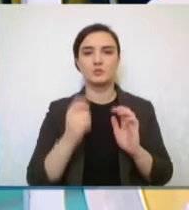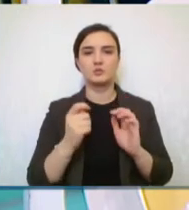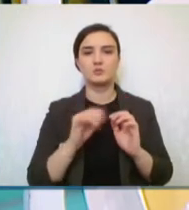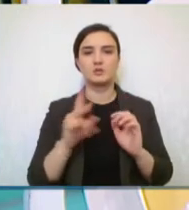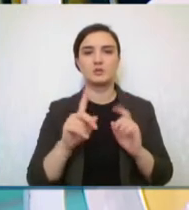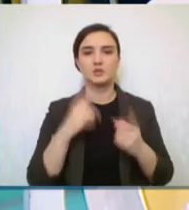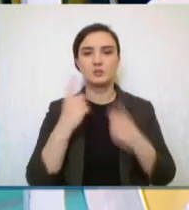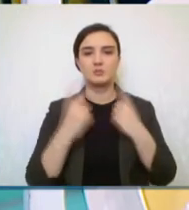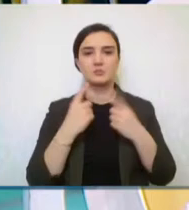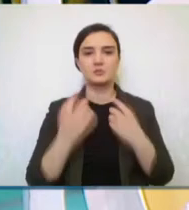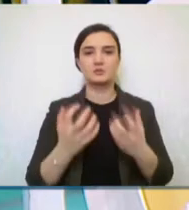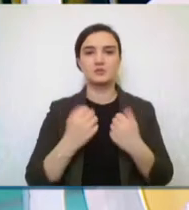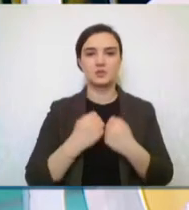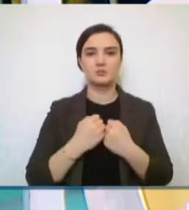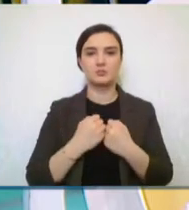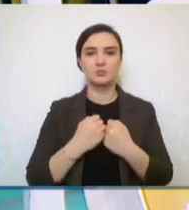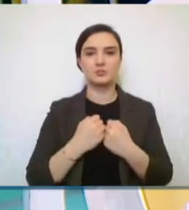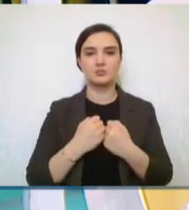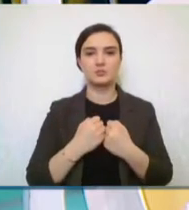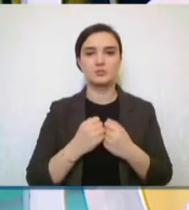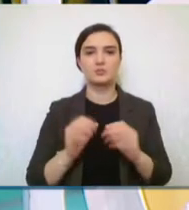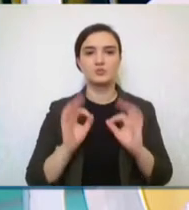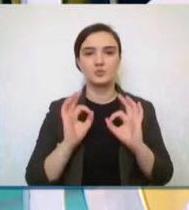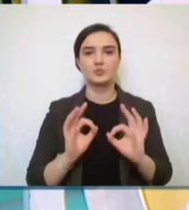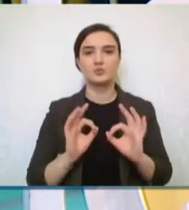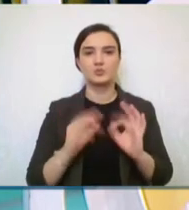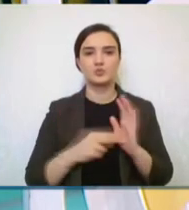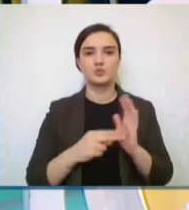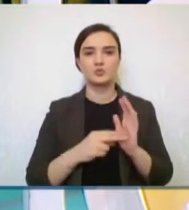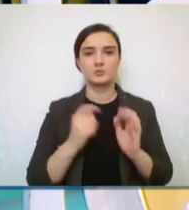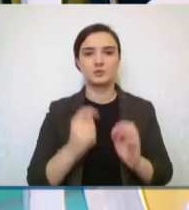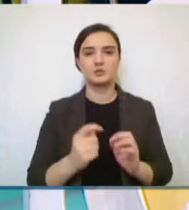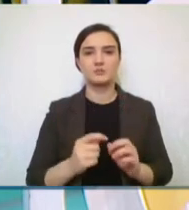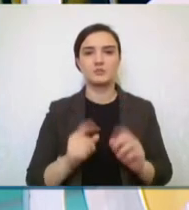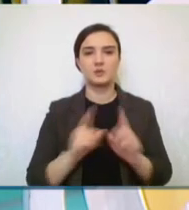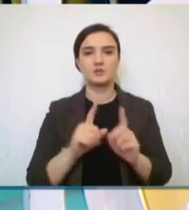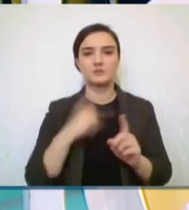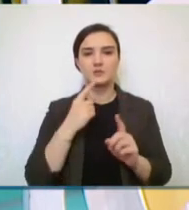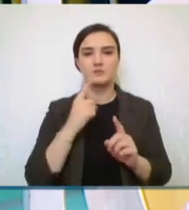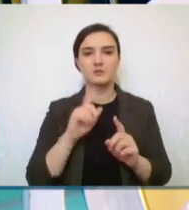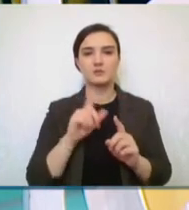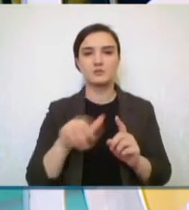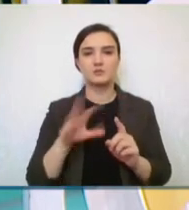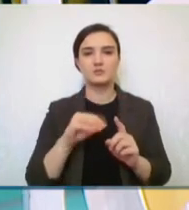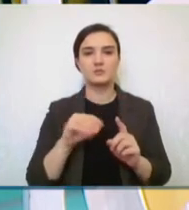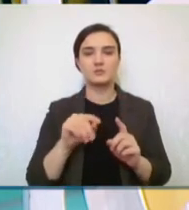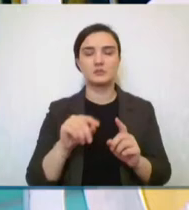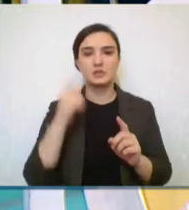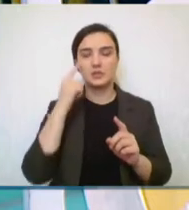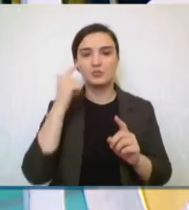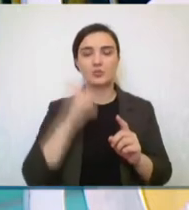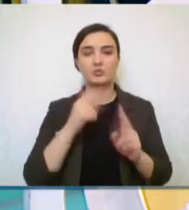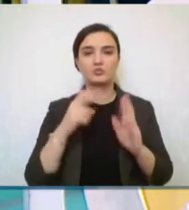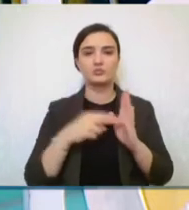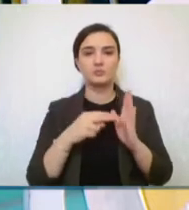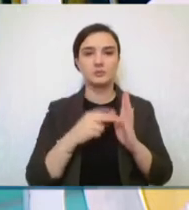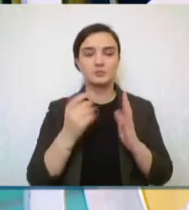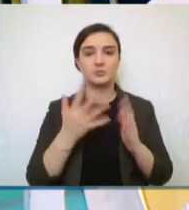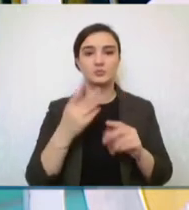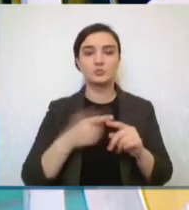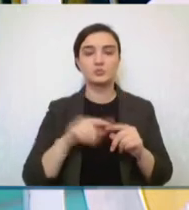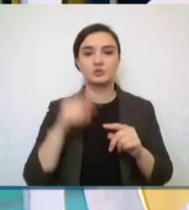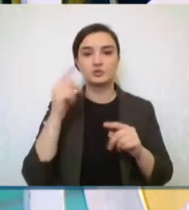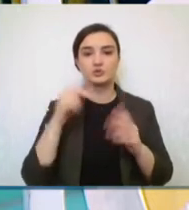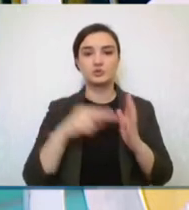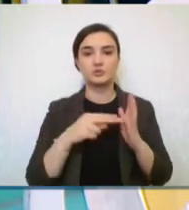ვღებულობ, ლოგიკური შეფასება, ასე ვთქვათ, რომელიც დაფუძნებულია ინტელექტუალურ შეფასებაზე, თუ აი ეს შეფასება ჩემთვის